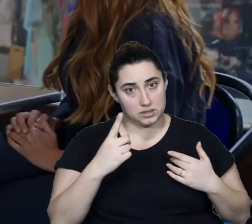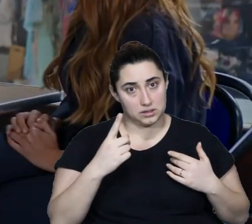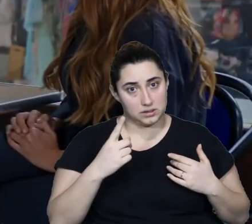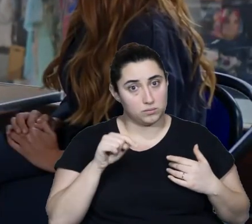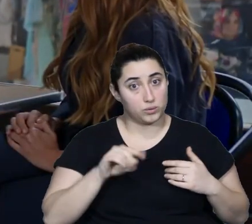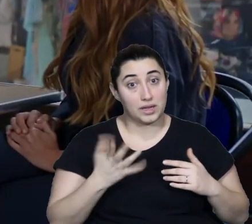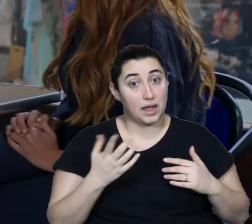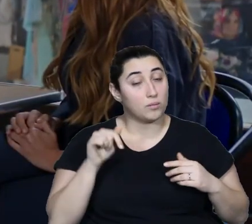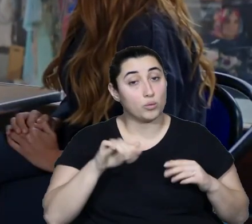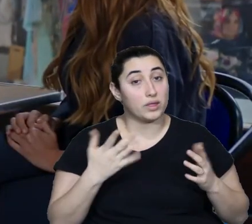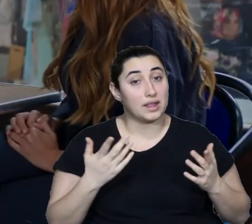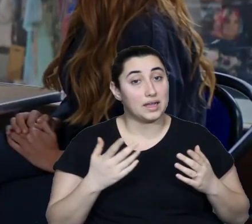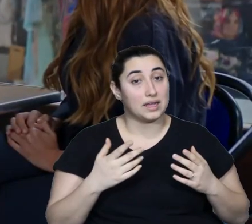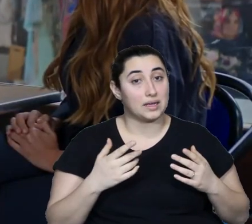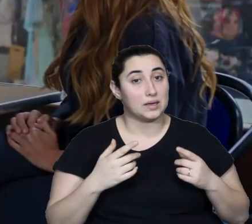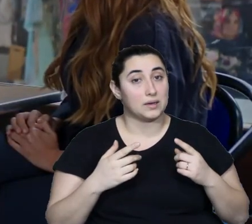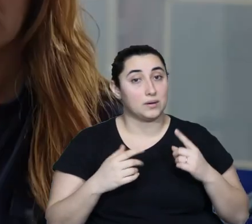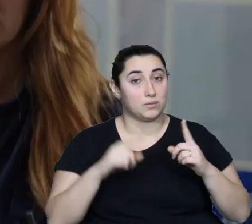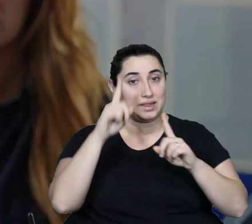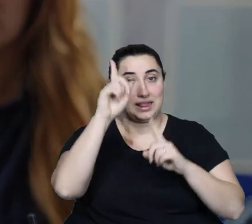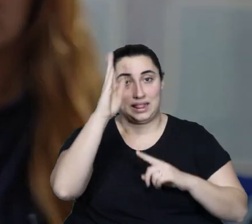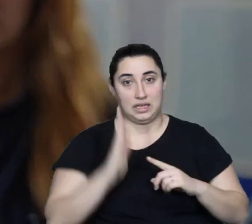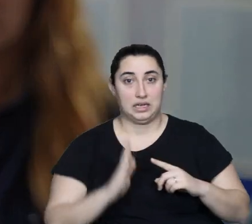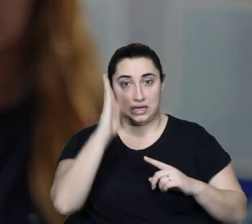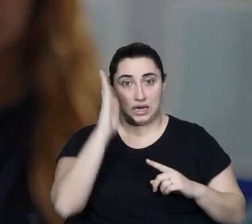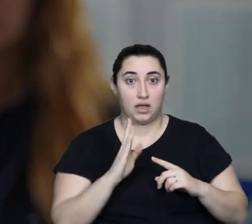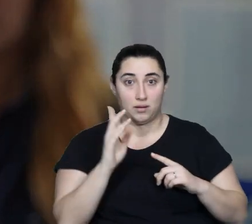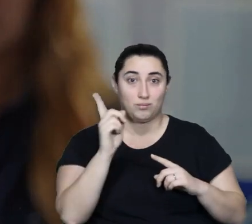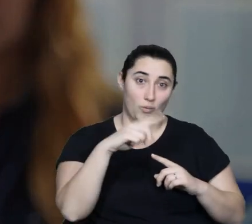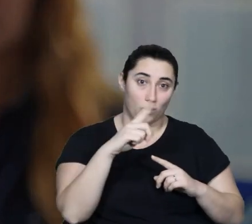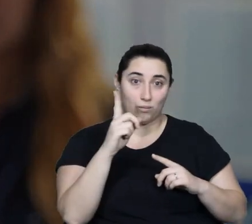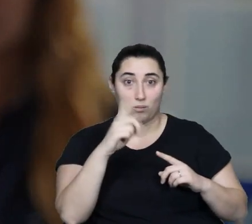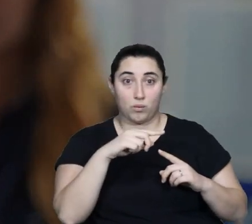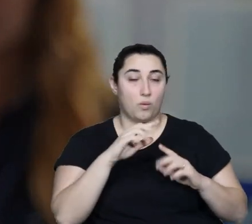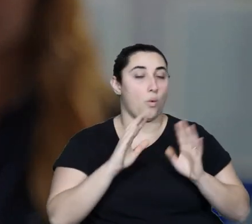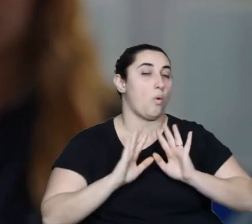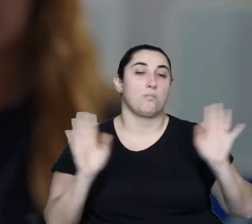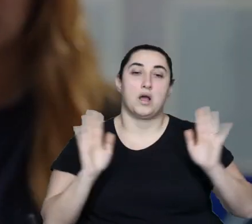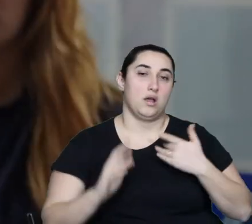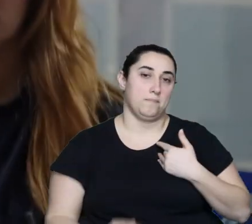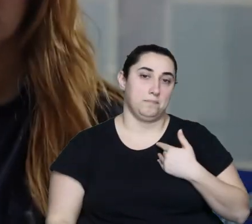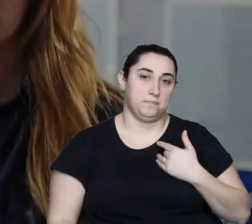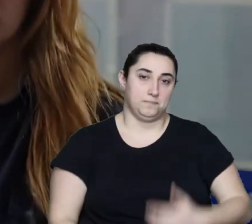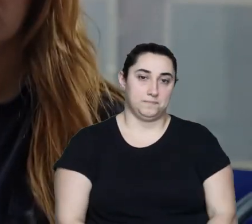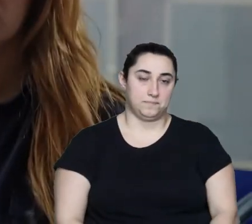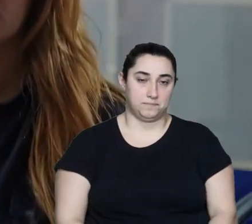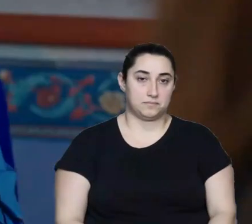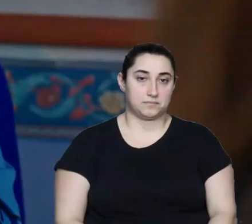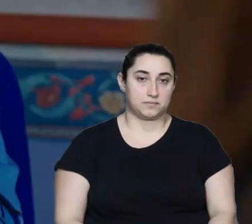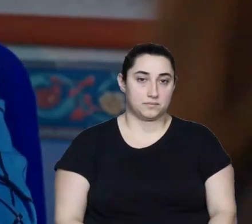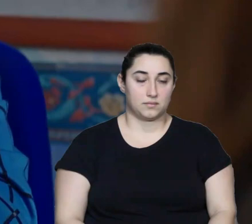İşaret parmağı. Bu ne? Bu bir direk bu. Bu direk bak şöyle bir kadın değmez bize.